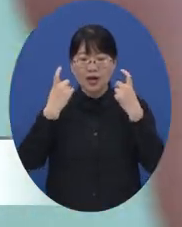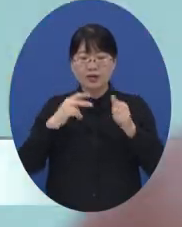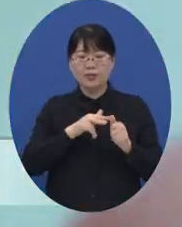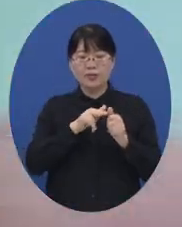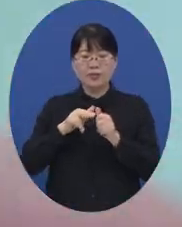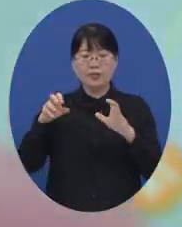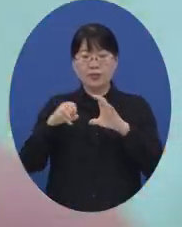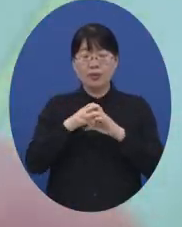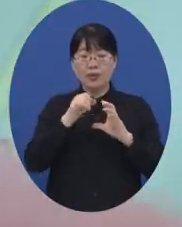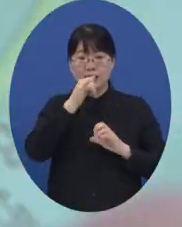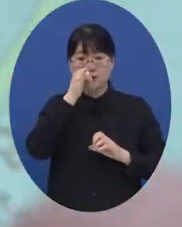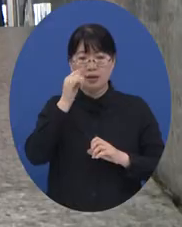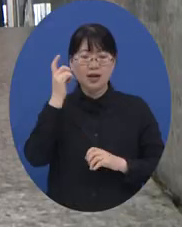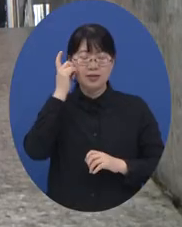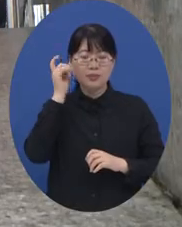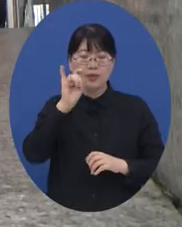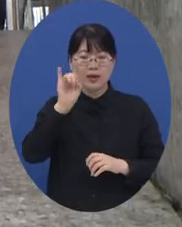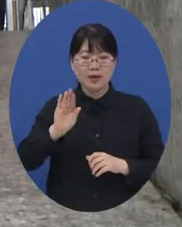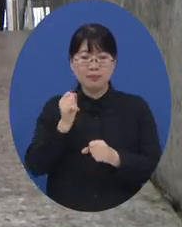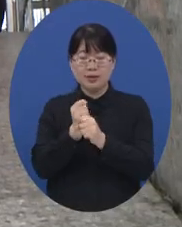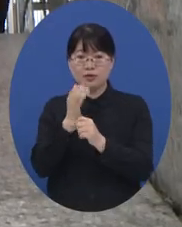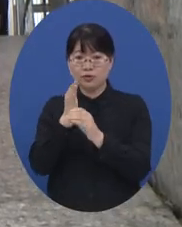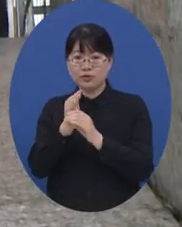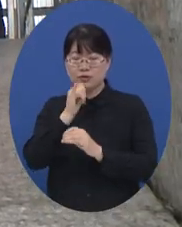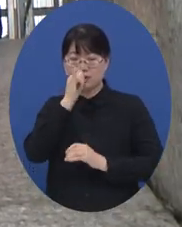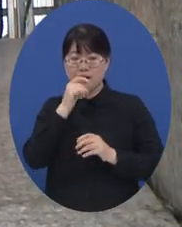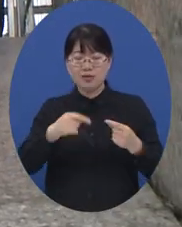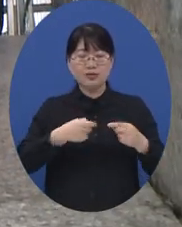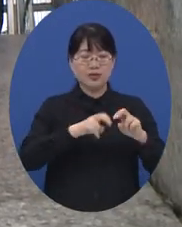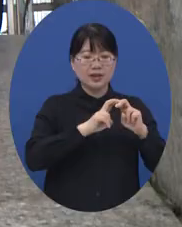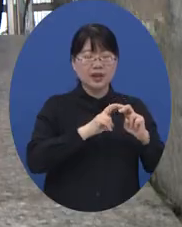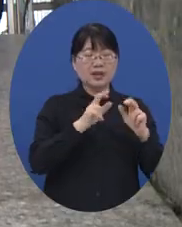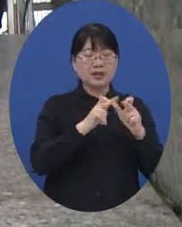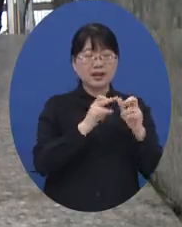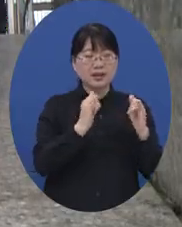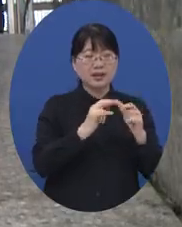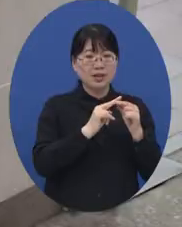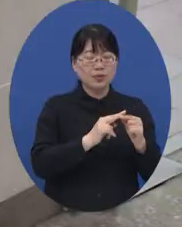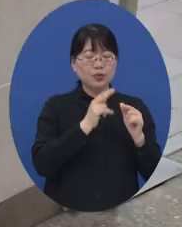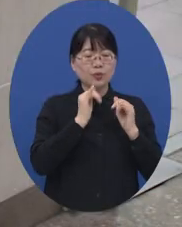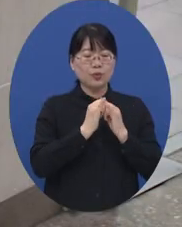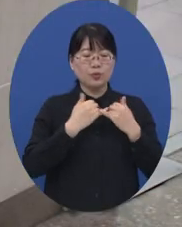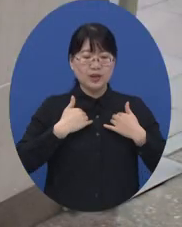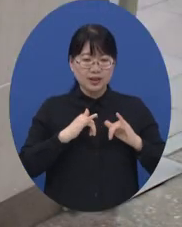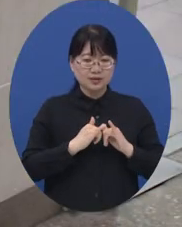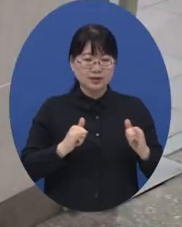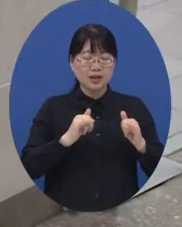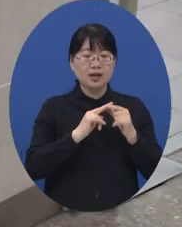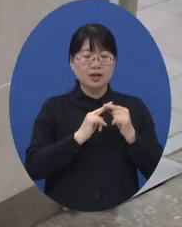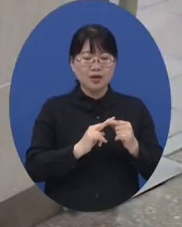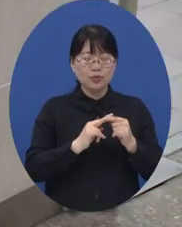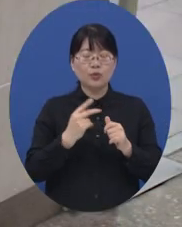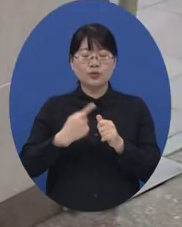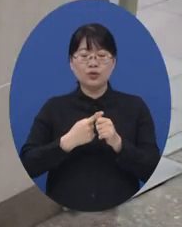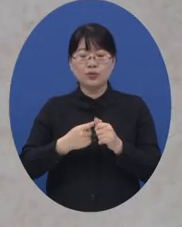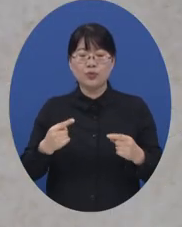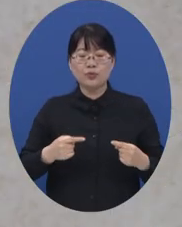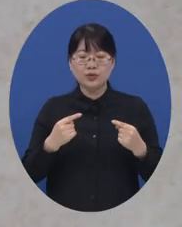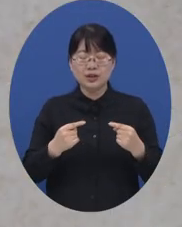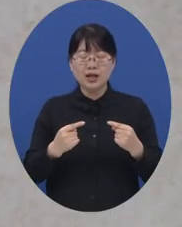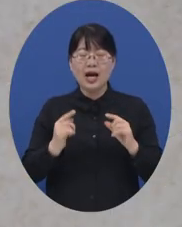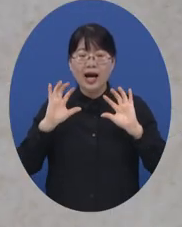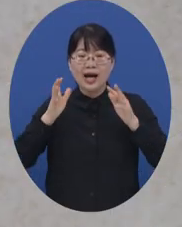스마트폰 애플리케이션을 만듭니다. 휠체어를 타는 장애인과 노약자를 비롯한 전동기기, 유모차도 쉽게 드나들 수